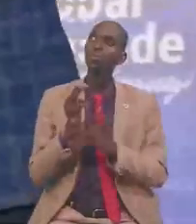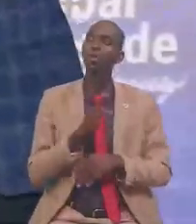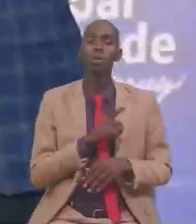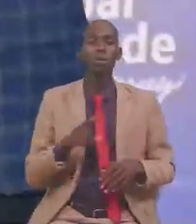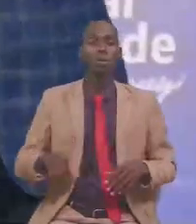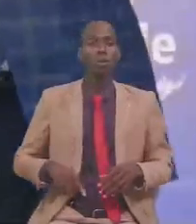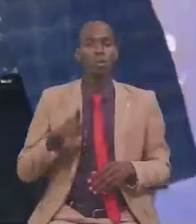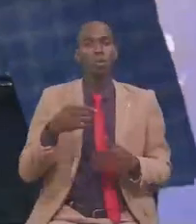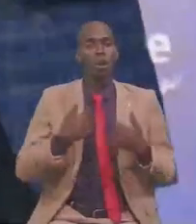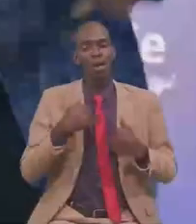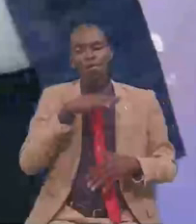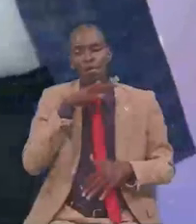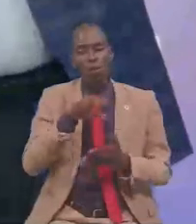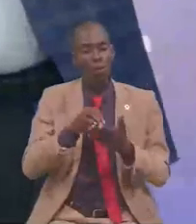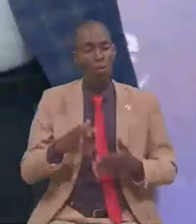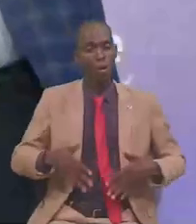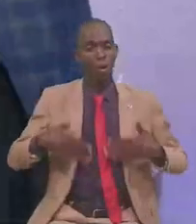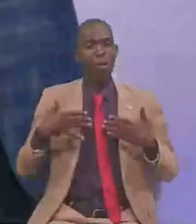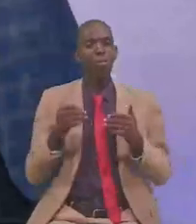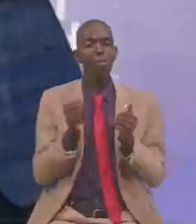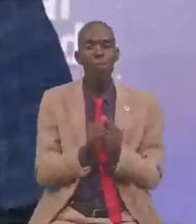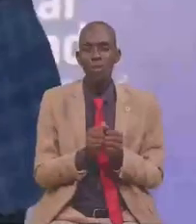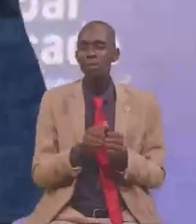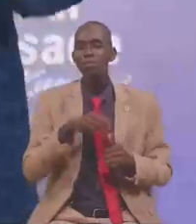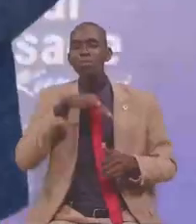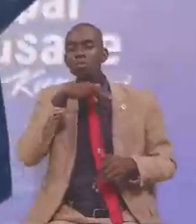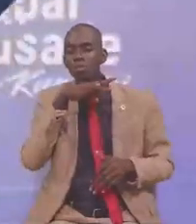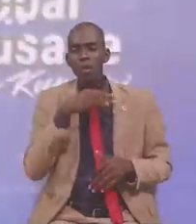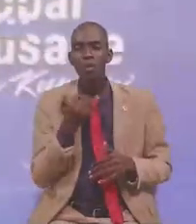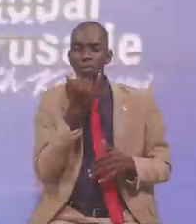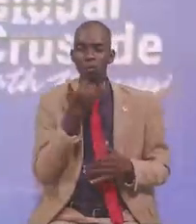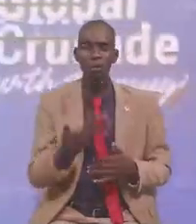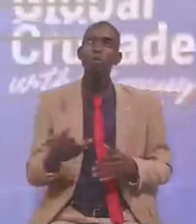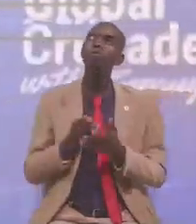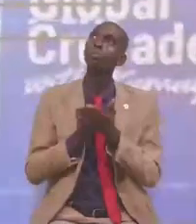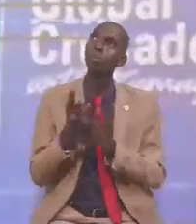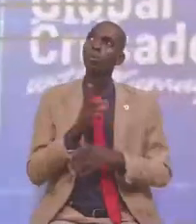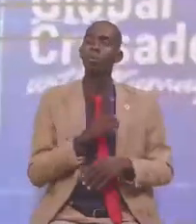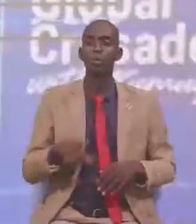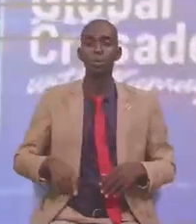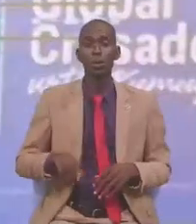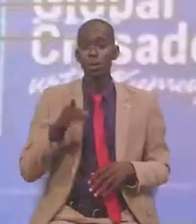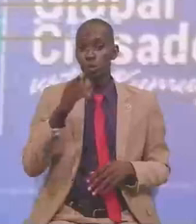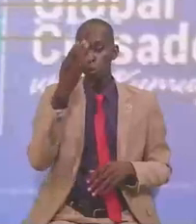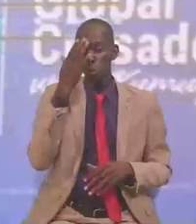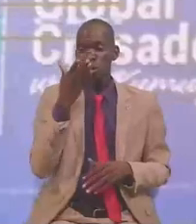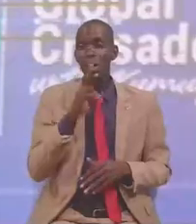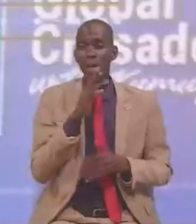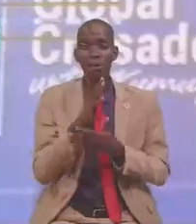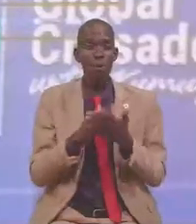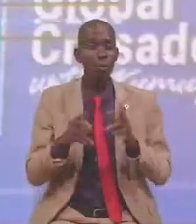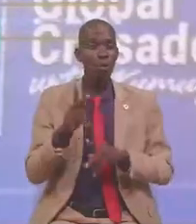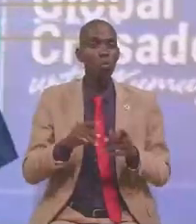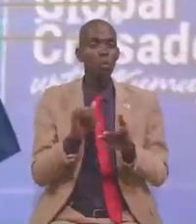as souillé ta vie, tu as déshonoré ta vie avec l'immoralité. Oui Seigneur, il y a des gens qui